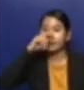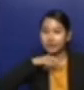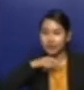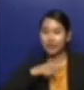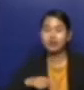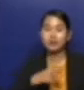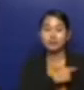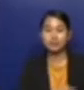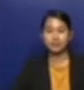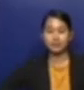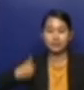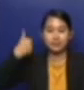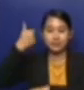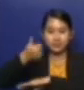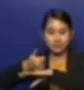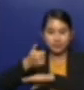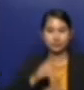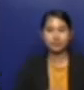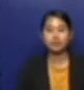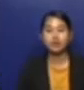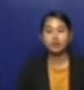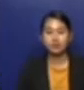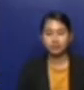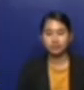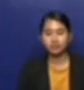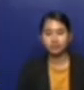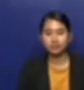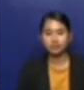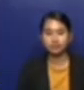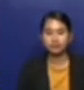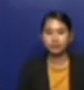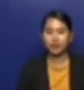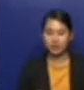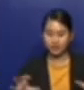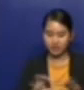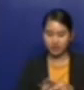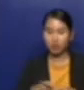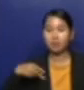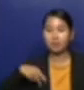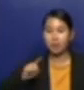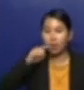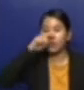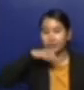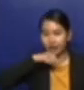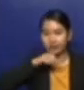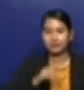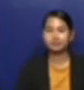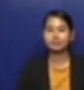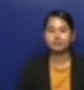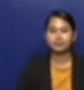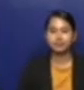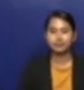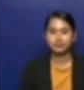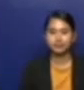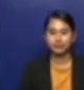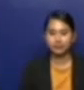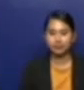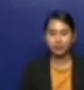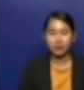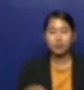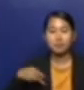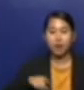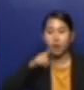ากษัตริย์ทรงเป็นประมุขซึ่งกรณีดังกล่าวเป็นเรื่องที่เกี่ยวกับประโยชน์สำคัญของแผ่นดินและเป็นกรณีที่กระจัดเหตุต่